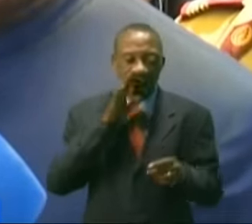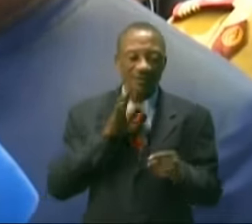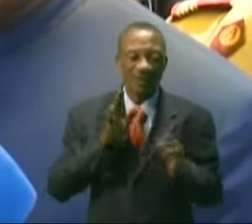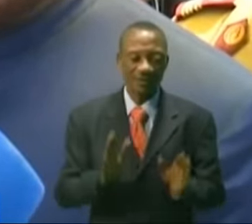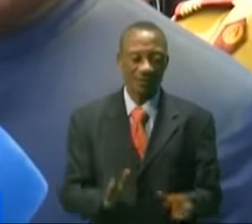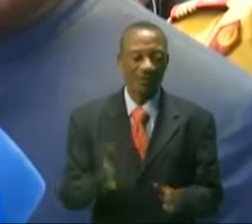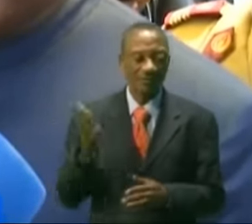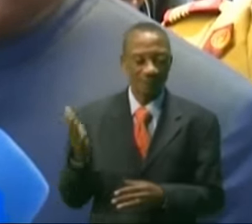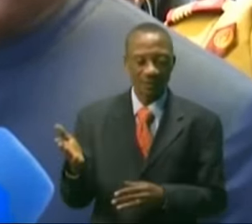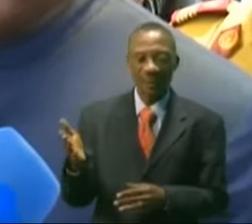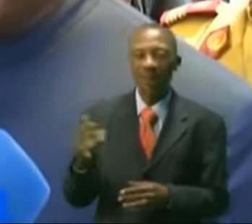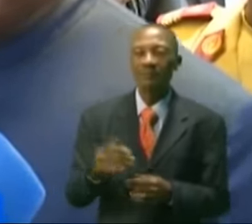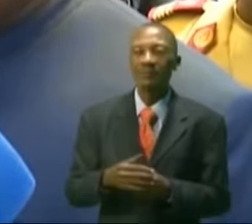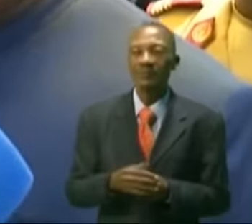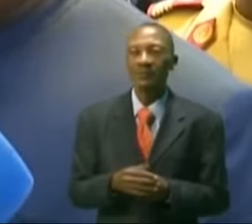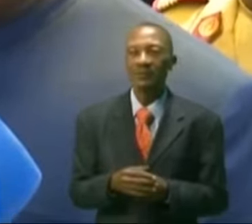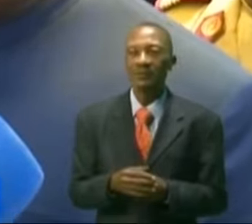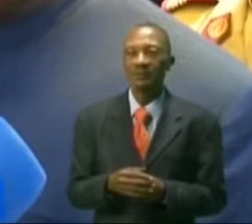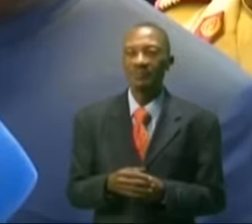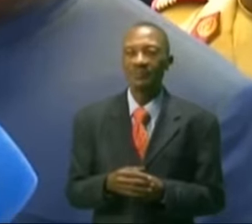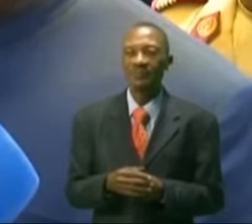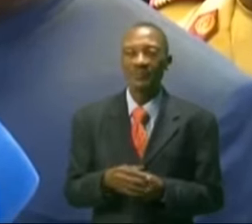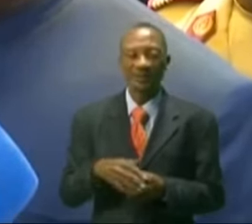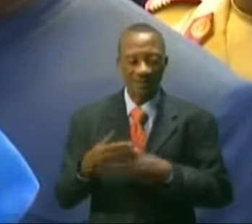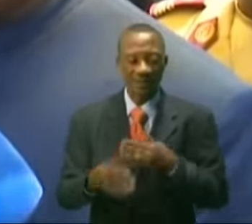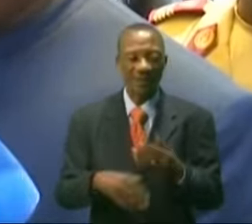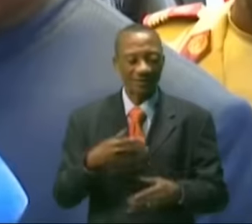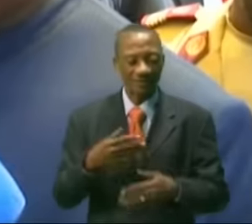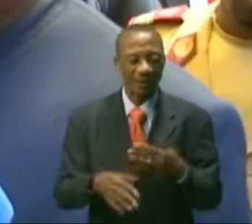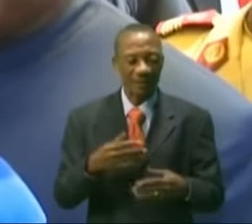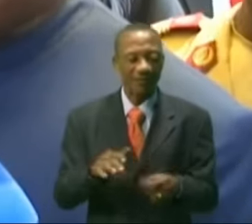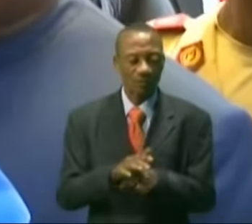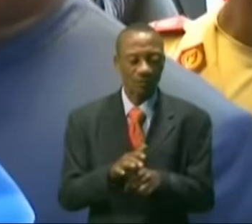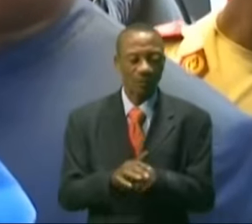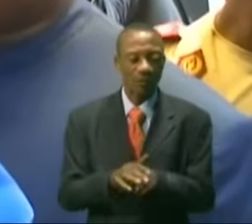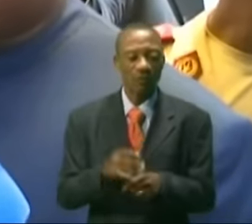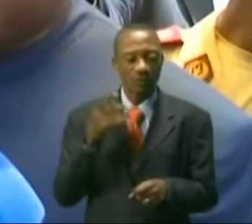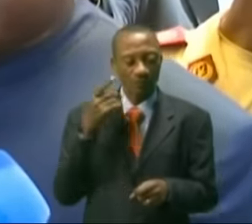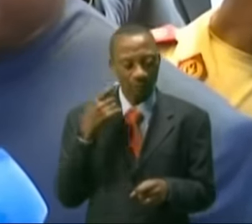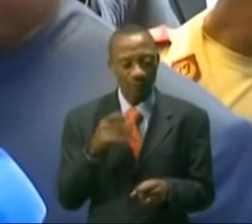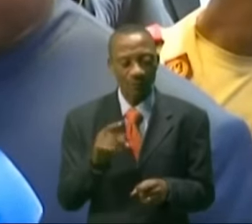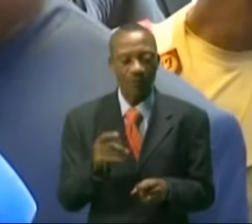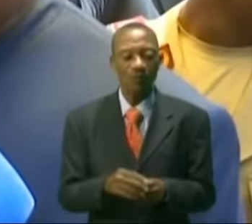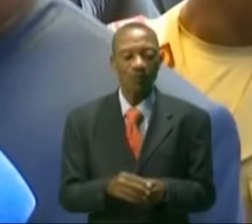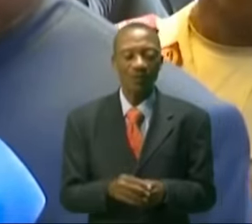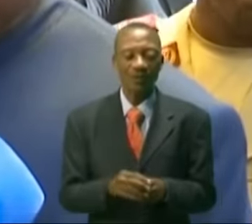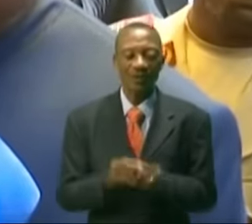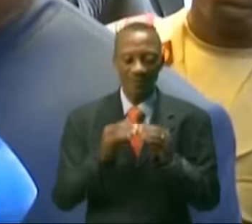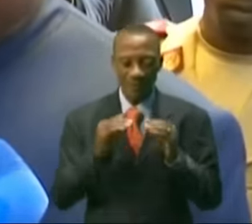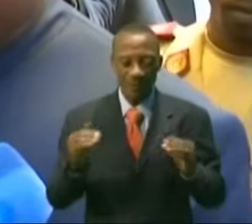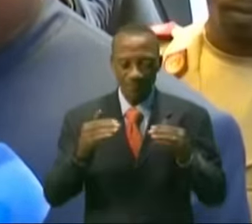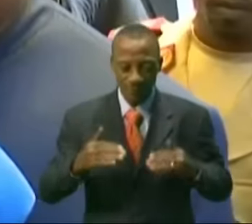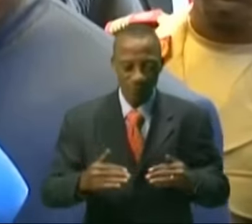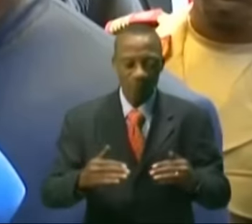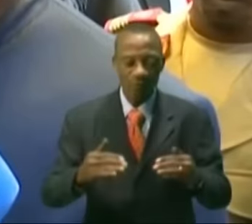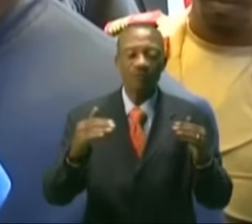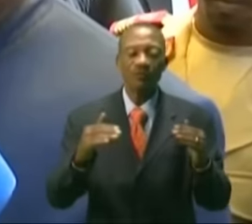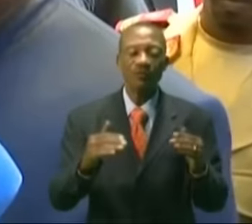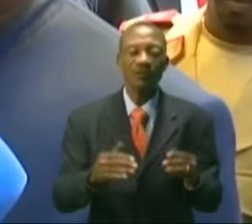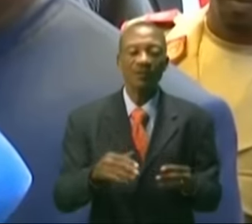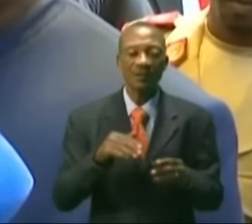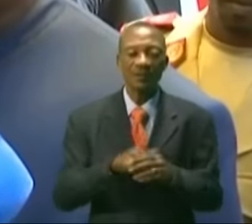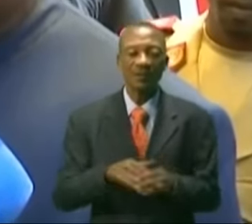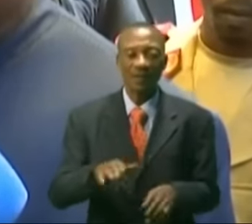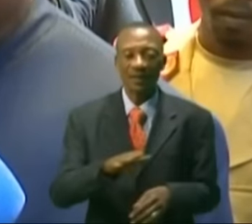à jamais dans mon cœur et dans mes souvenirs. Vraiment, grand merci et je glorifie le Dieu éternel pour